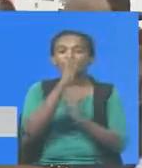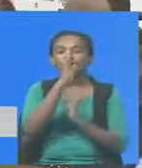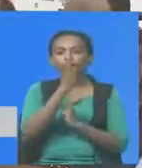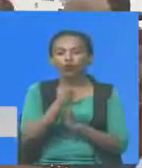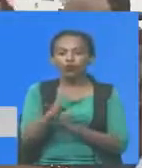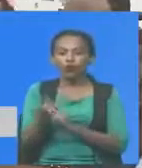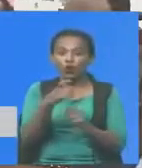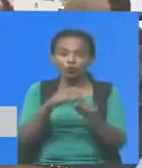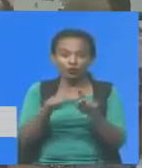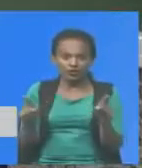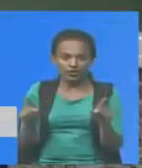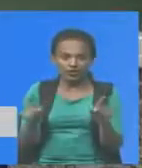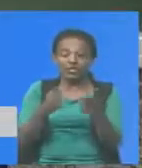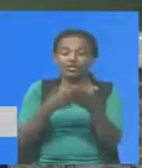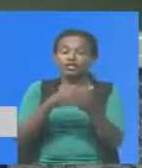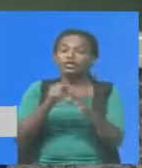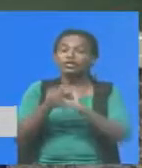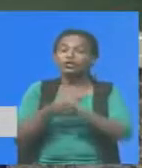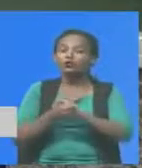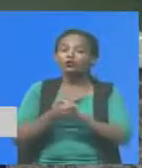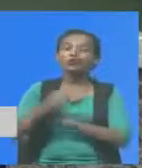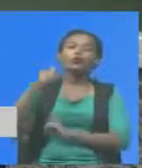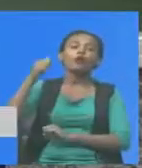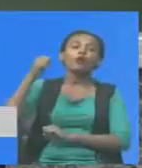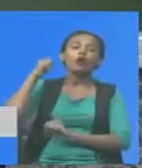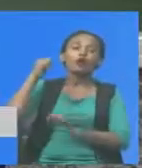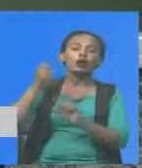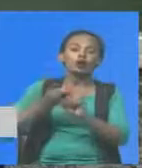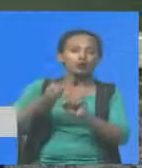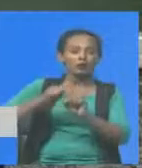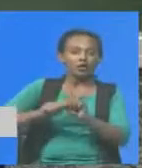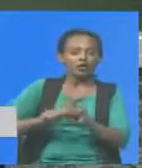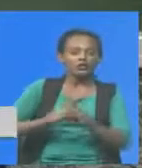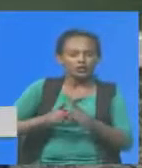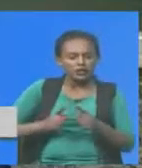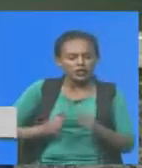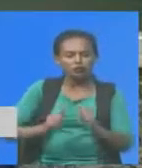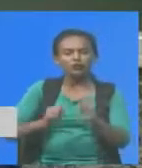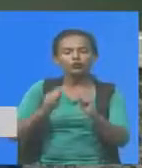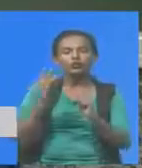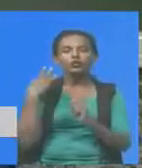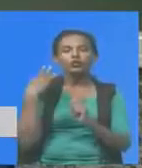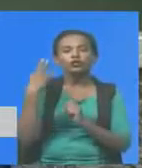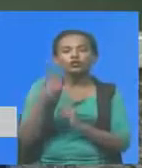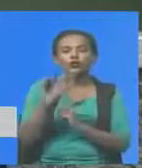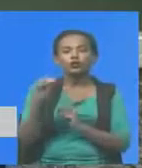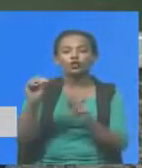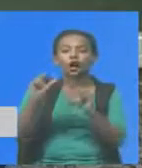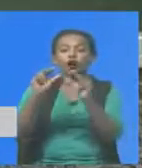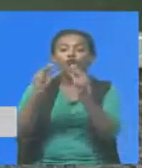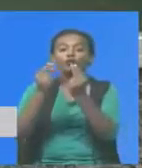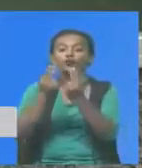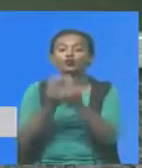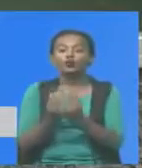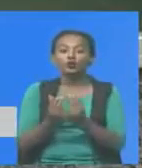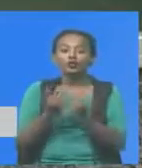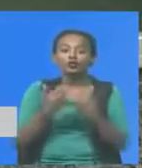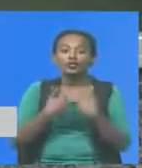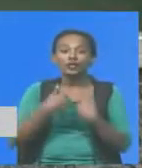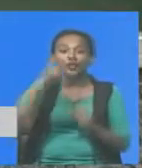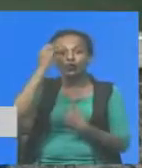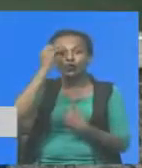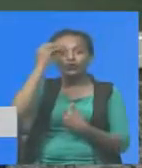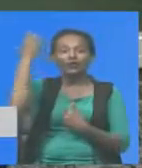ሆኖም ግን ይህ ለውጥ ወደ ኋላ ለመመለስ የሚጥሩ ግለሰቦችና ቡድኖችም እንዳሉ